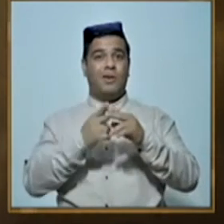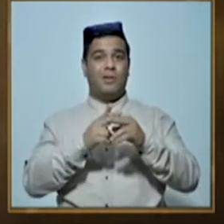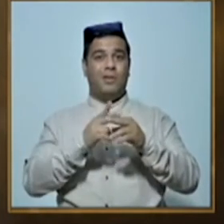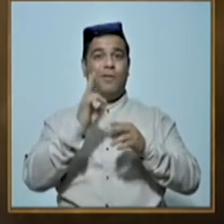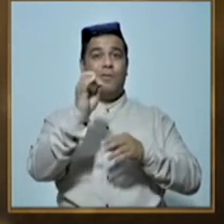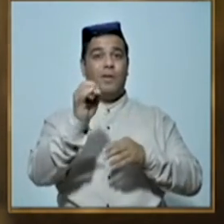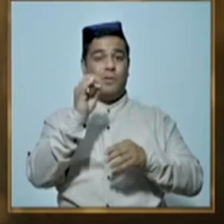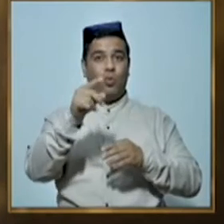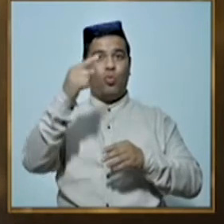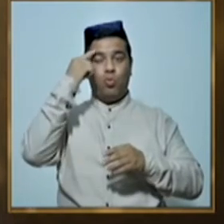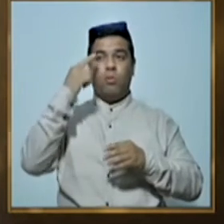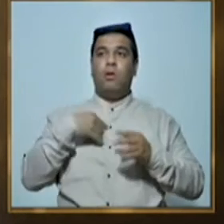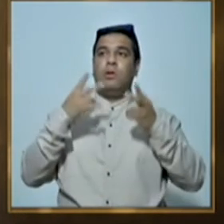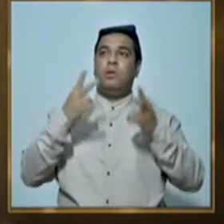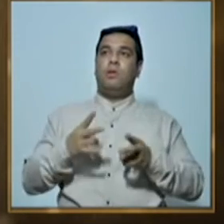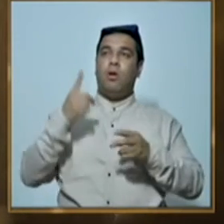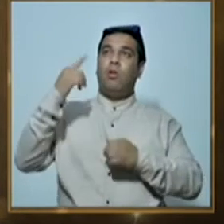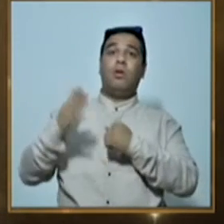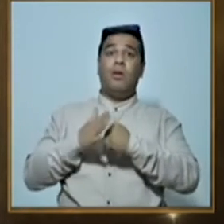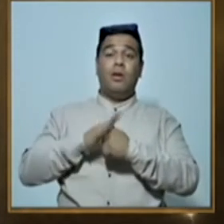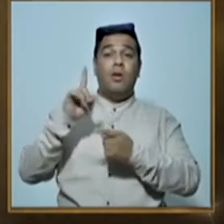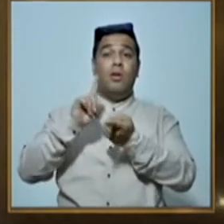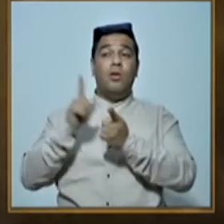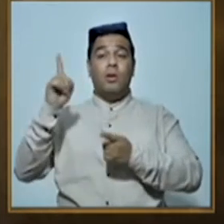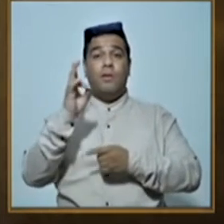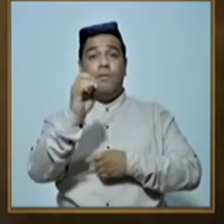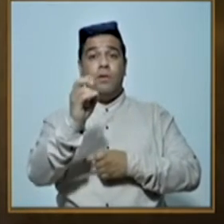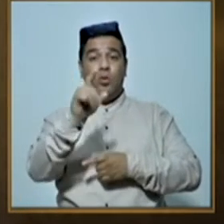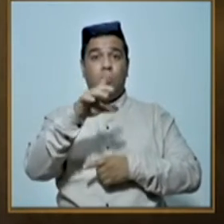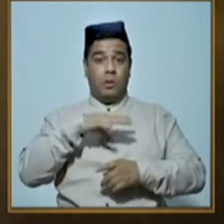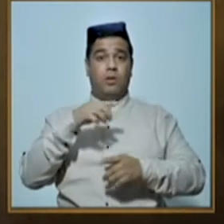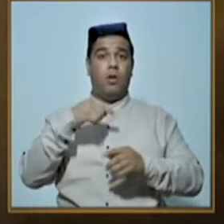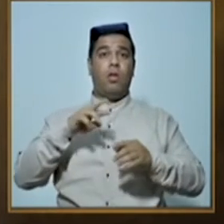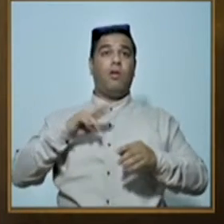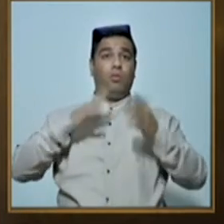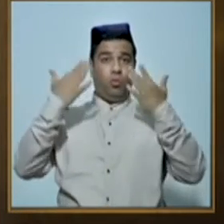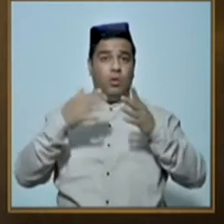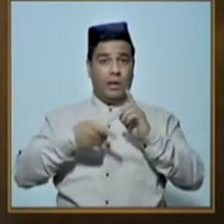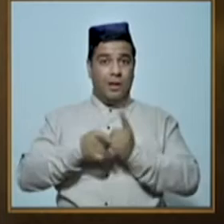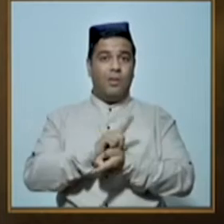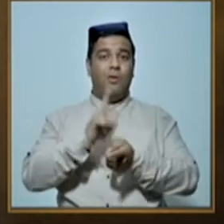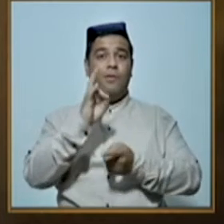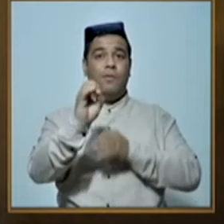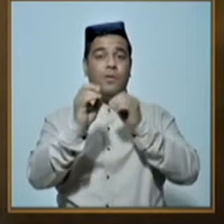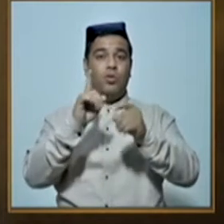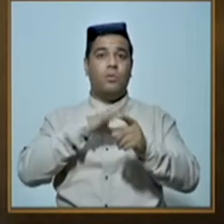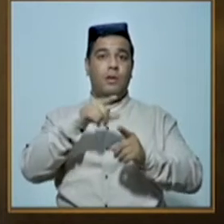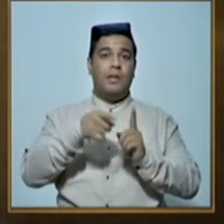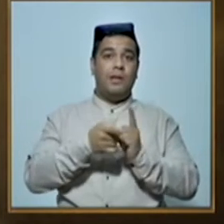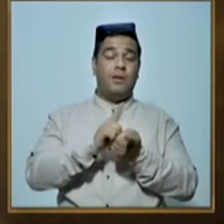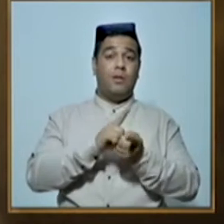başka gap var bir yerde, degen manada. Ana şimdi halat Resul-i Ekrem aleyhissalatu vesselam'ın devirleri